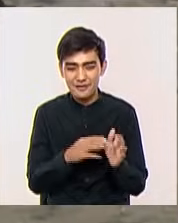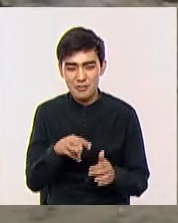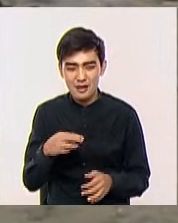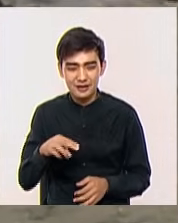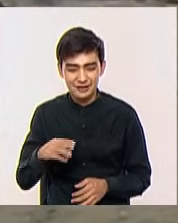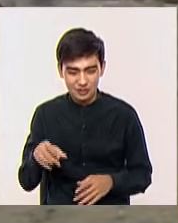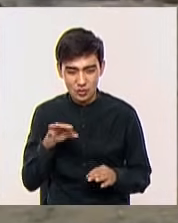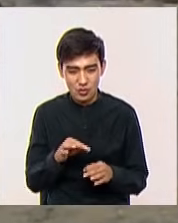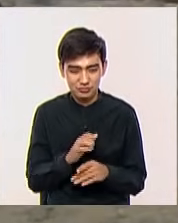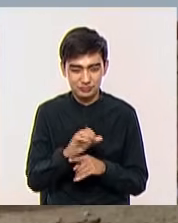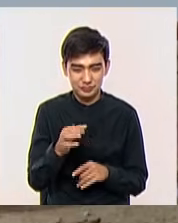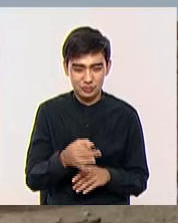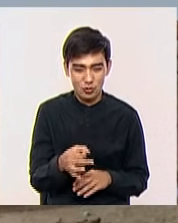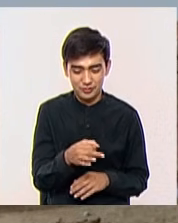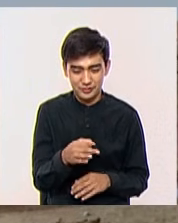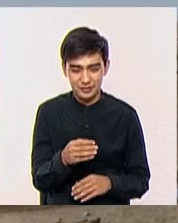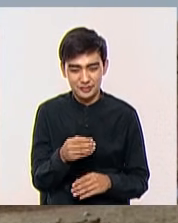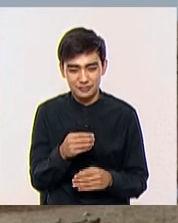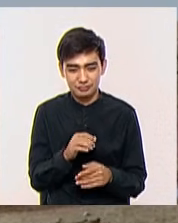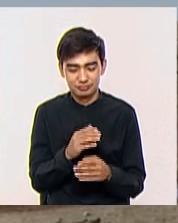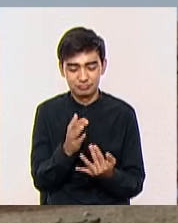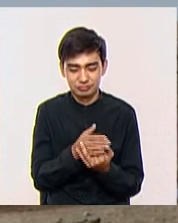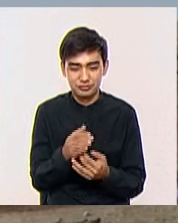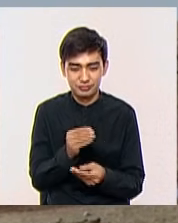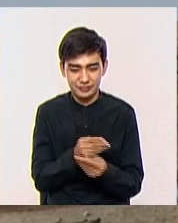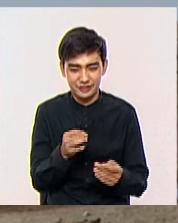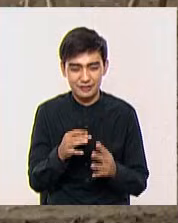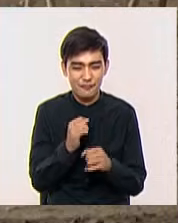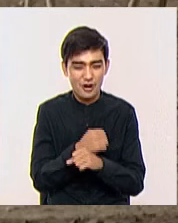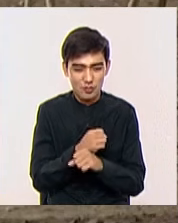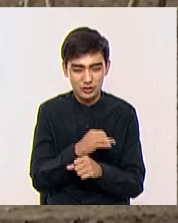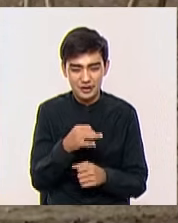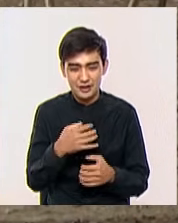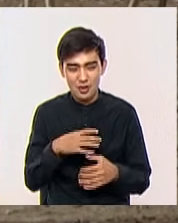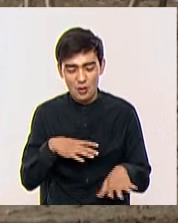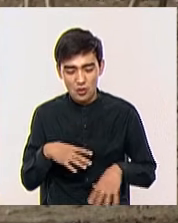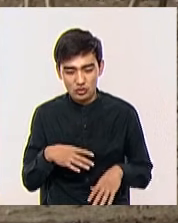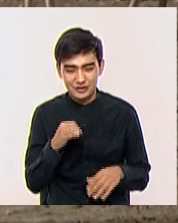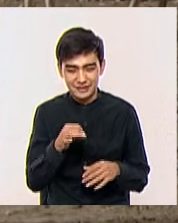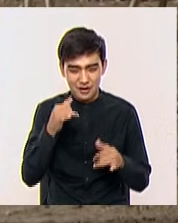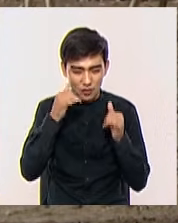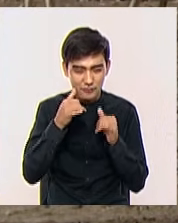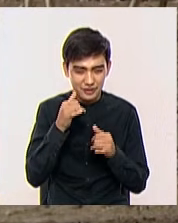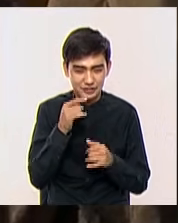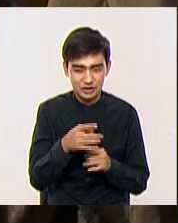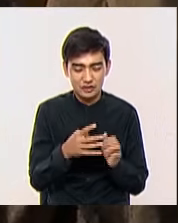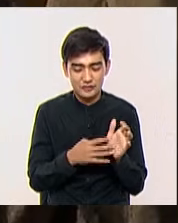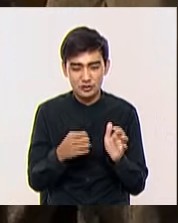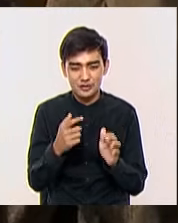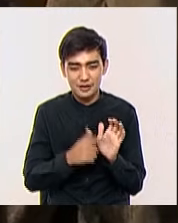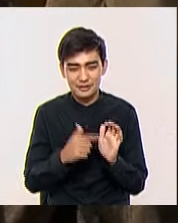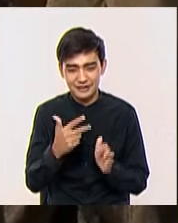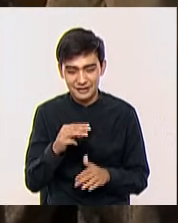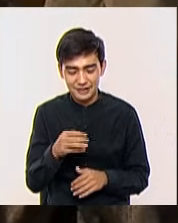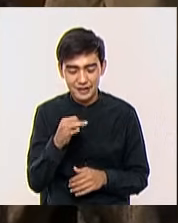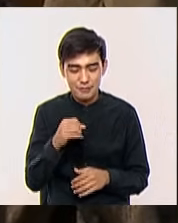облыстағы тіркелген аналық мал басына үлестірілуі тиіс. Жылқы мен түйеге 9143 теңге, сиырға 9173 теңге, ал қой